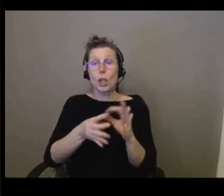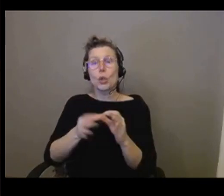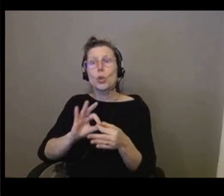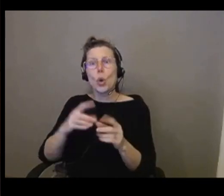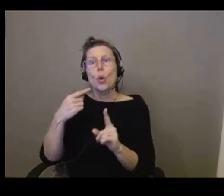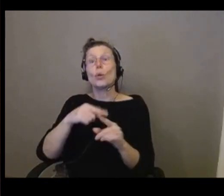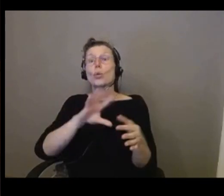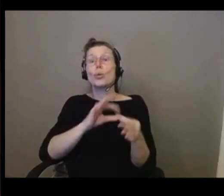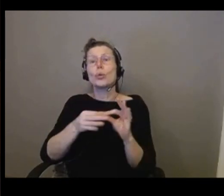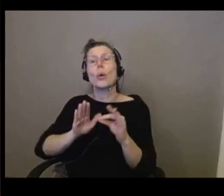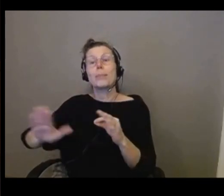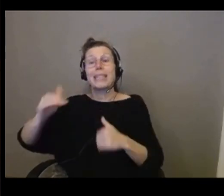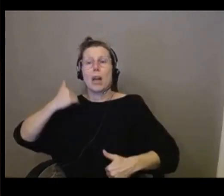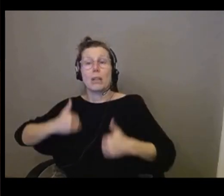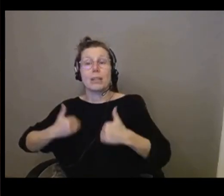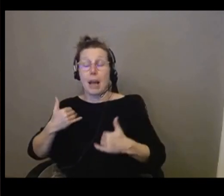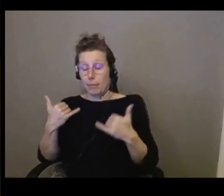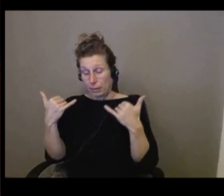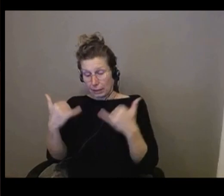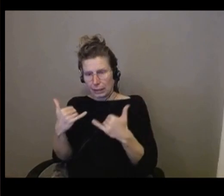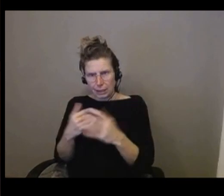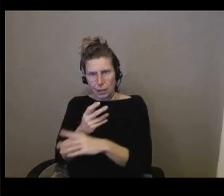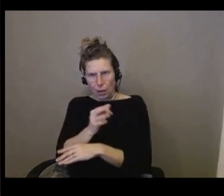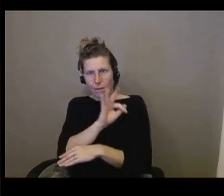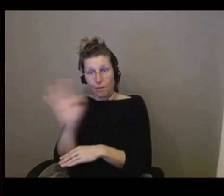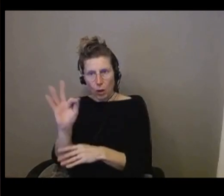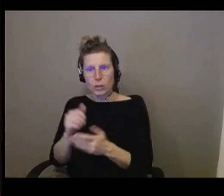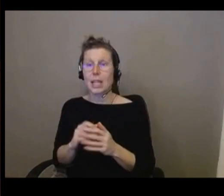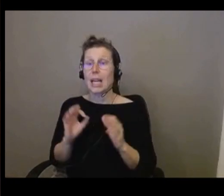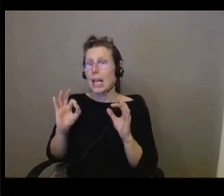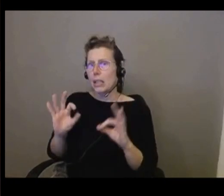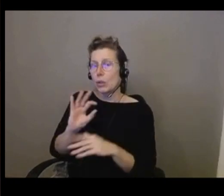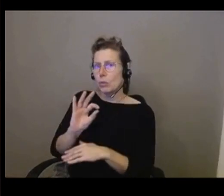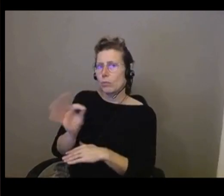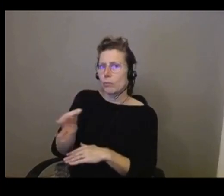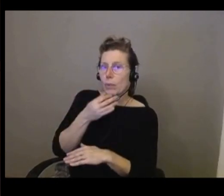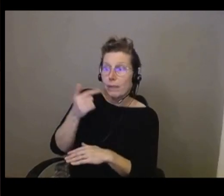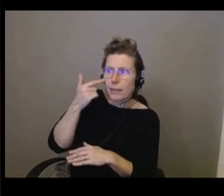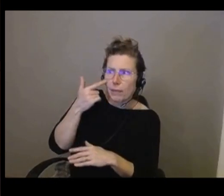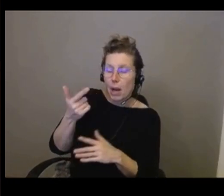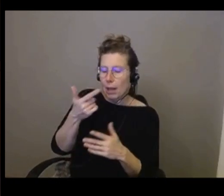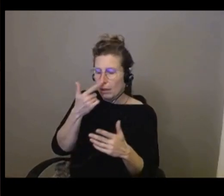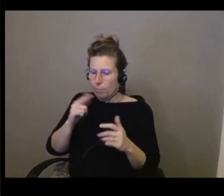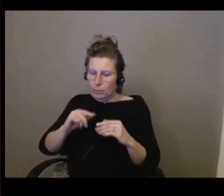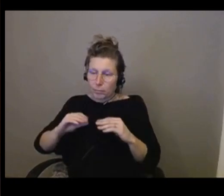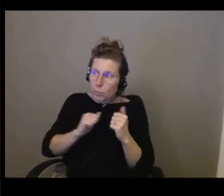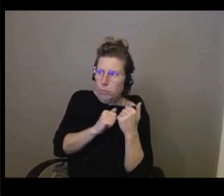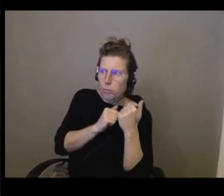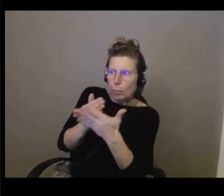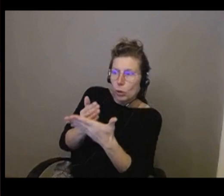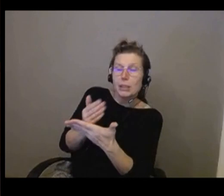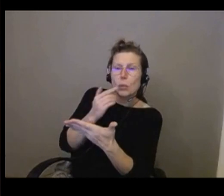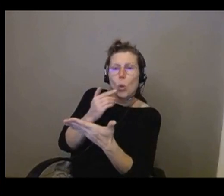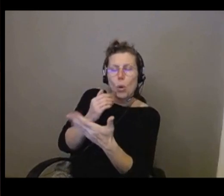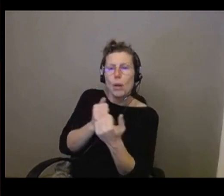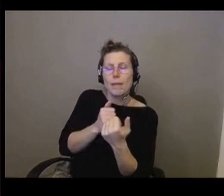France et l'occasion d'accélérer sur justement quelle est l'offre de transport inclusif qu'on va pouvoir proposer dans la ville. Et aujourd'hui, Uber, c'est